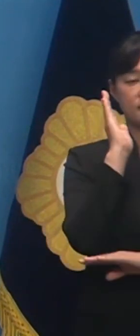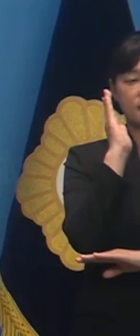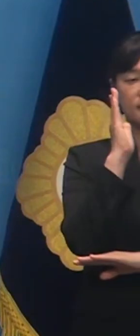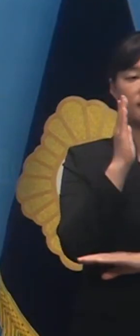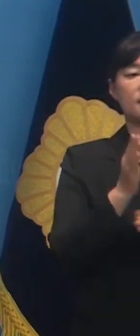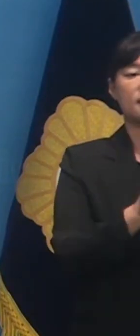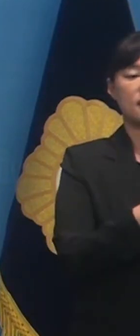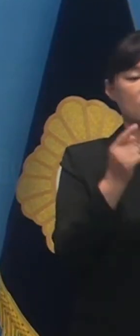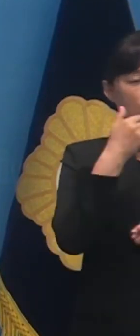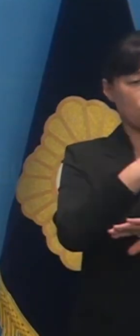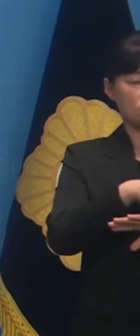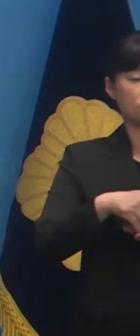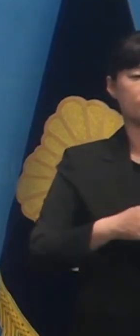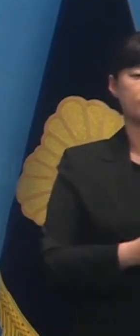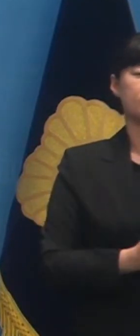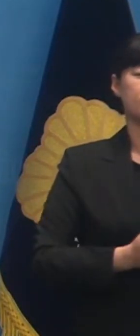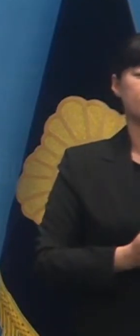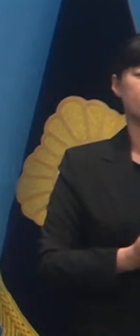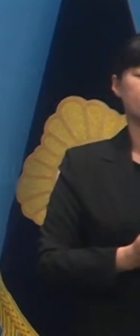예정입니다.